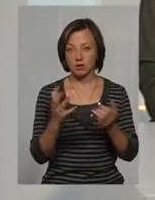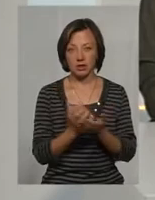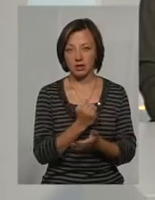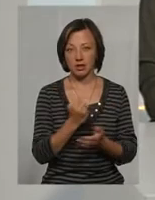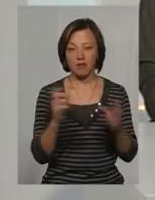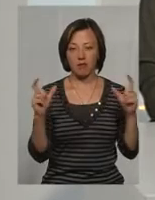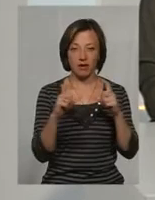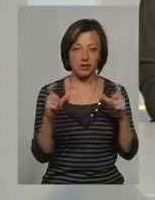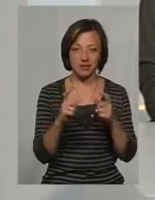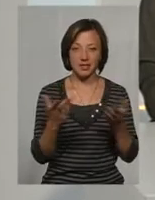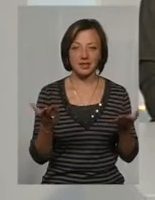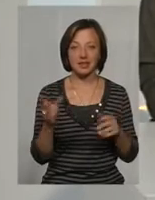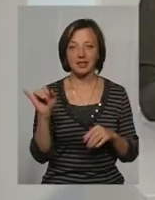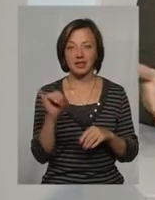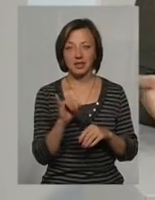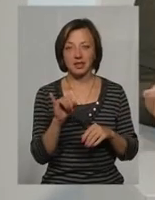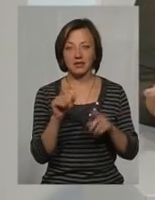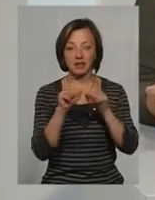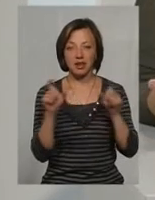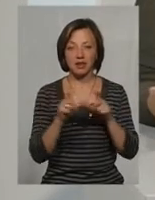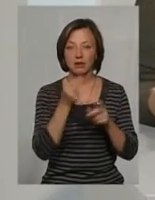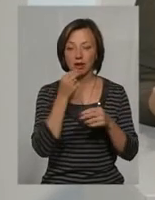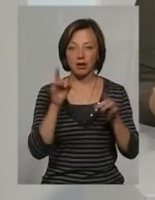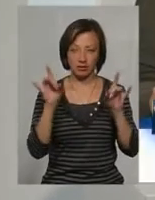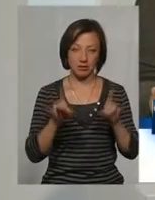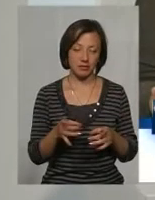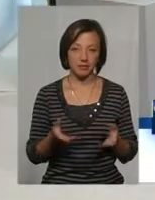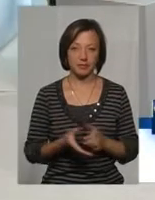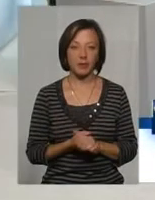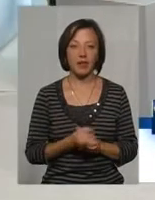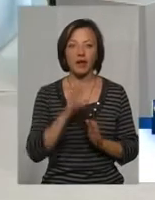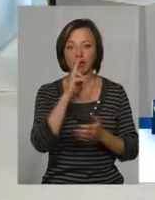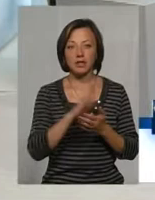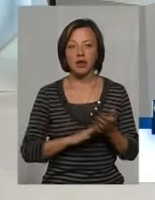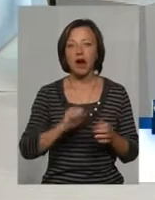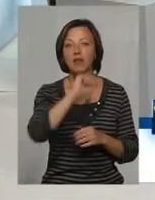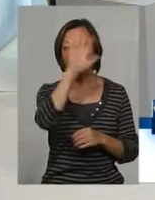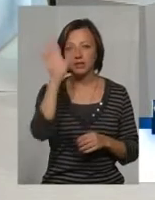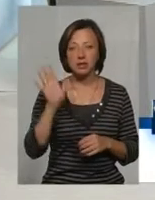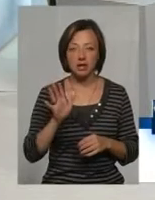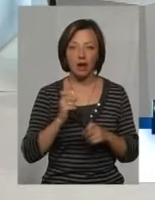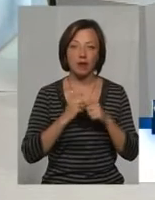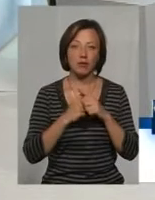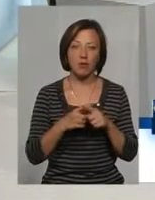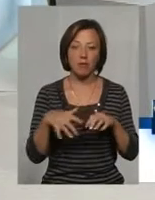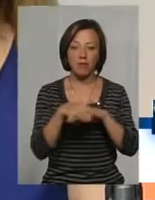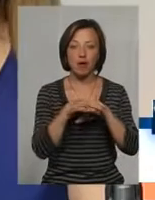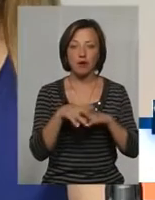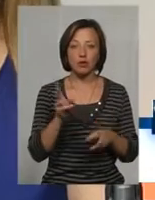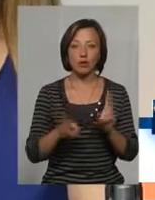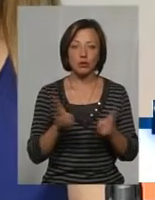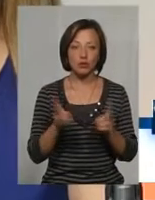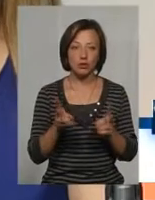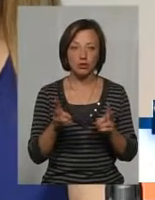і в супермаркеті, так, і в закладах громадського харчування. Я вибачаюсь, а весілля, а проводи, де масово